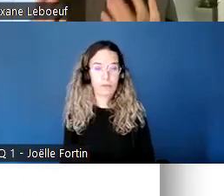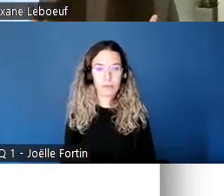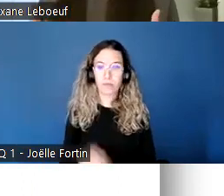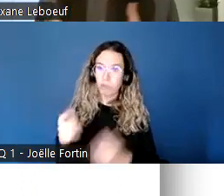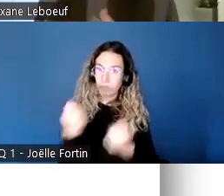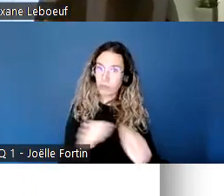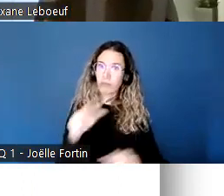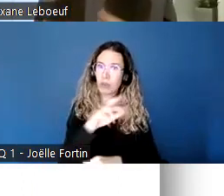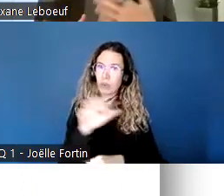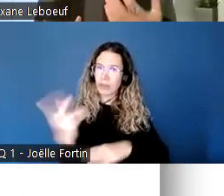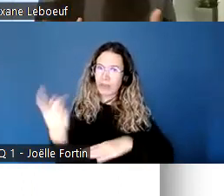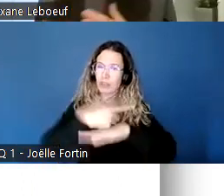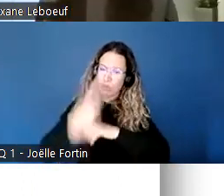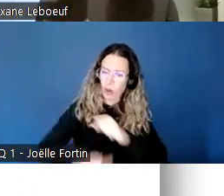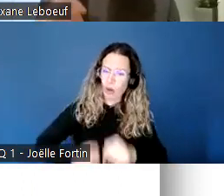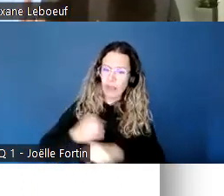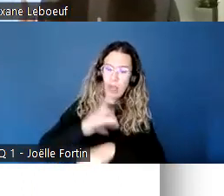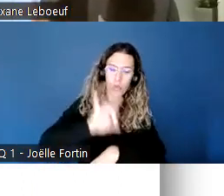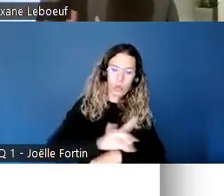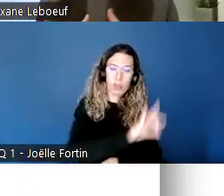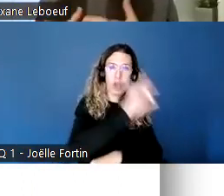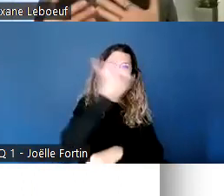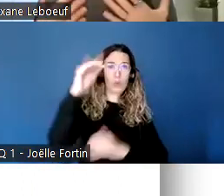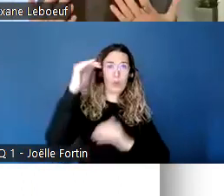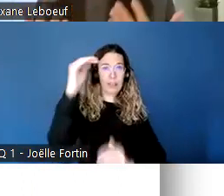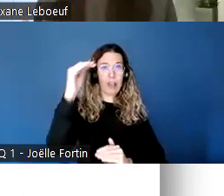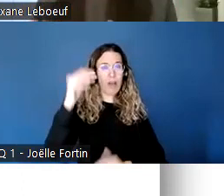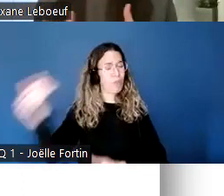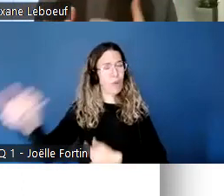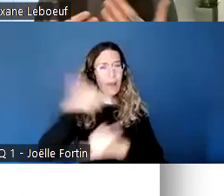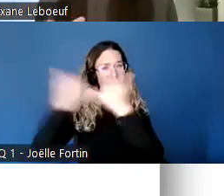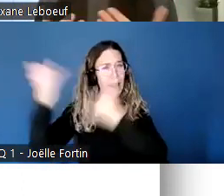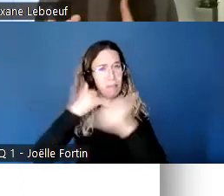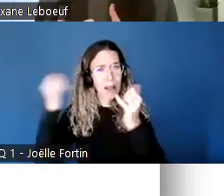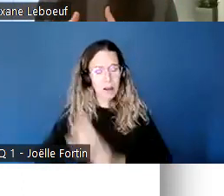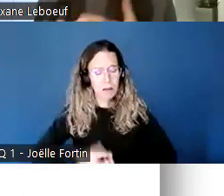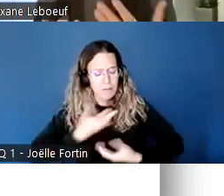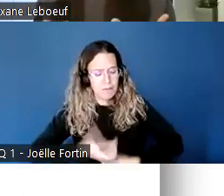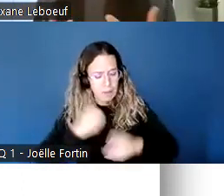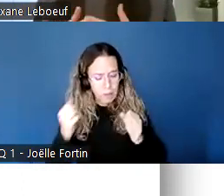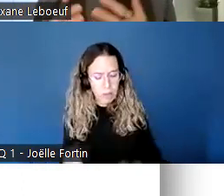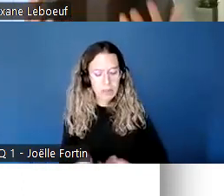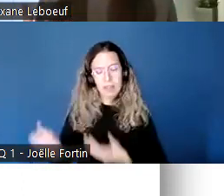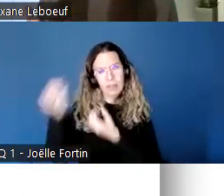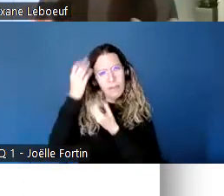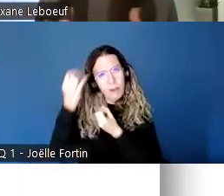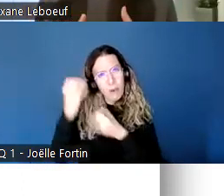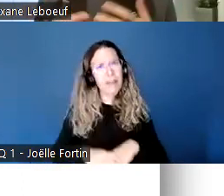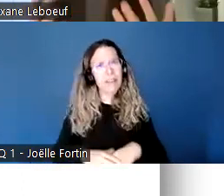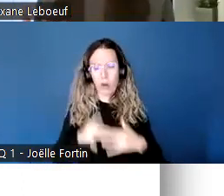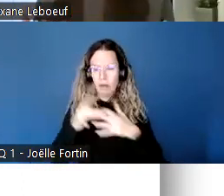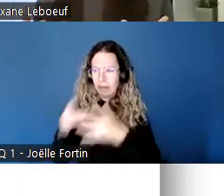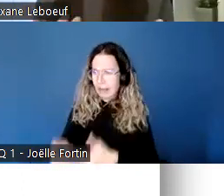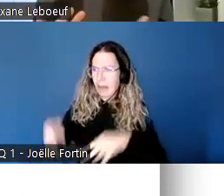disponible 365 jours par année, de 8 heures le matin à 8 heures le soir. Les gens peuvent appeler, se confier, avoir de l'information, être guidés dans le